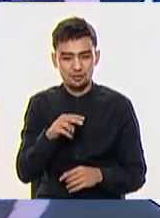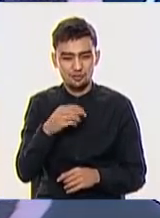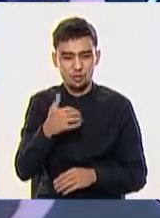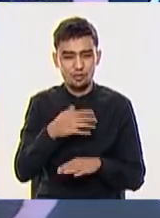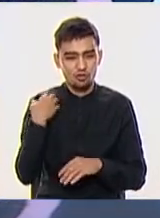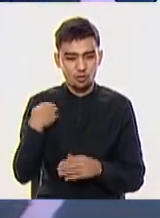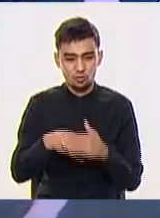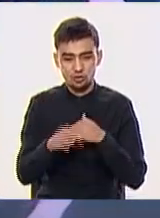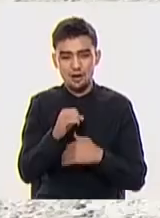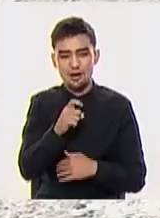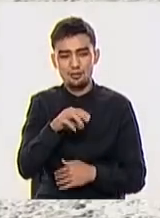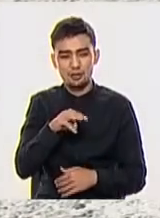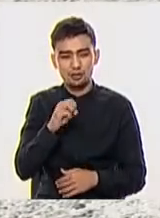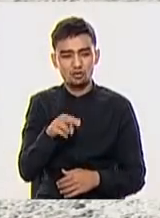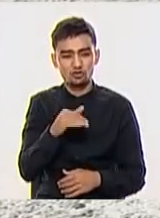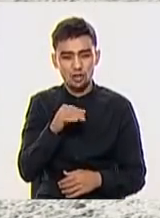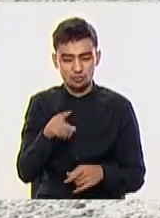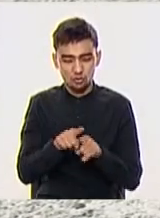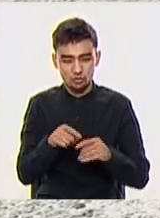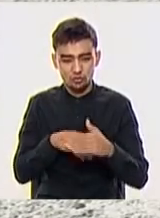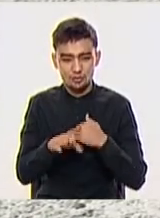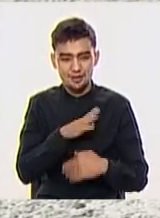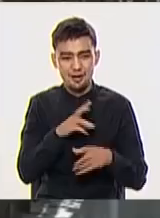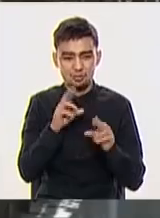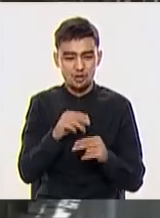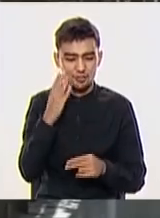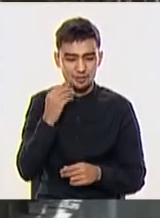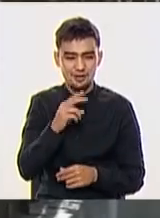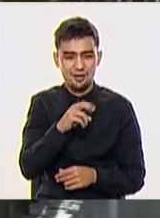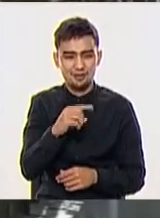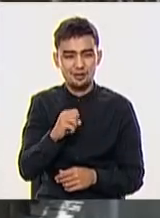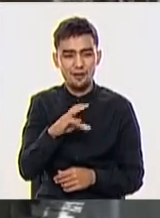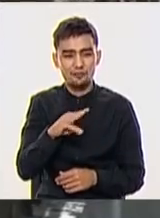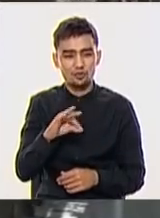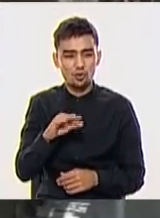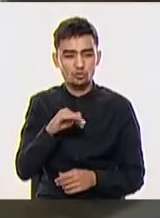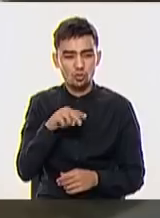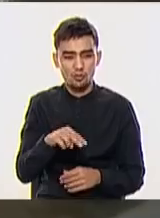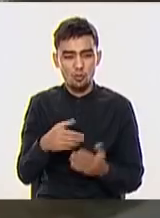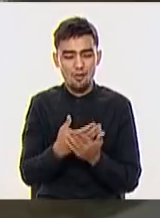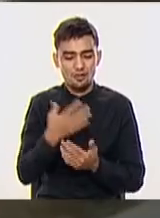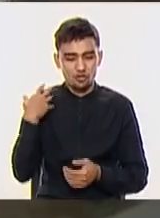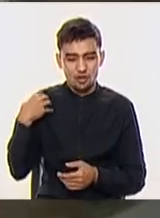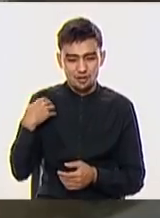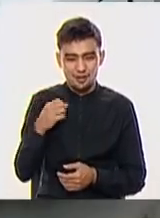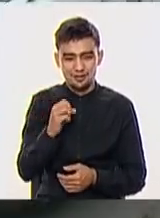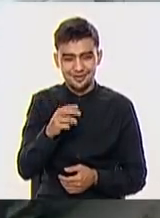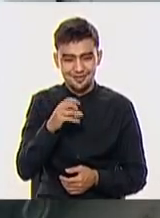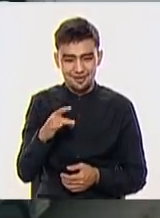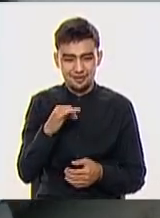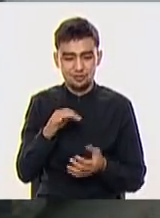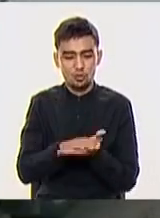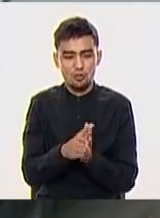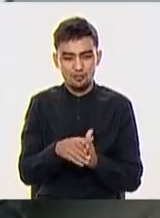еді. Алматыға арнайы келіп уәде беріп кеткен Қазавтожолдың жаңа басшысы Асқар Маратұлы Дәулет жол құрылыс компаниясымен